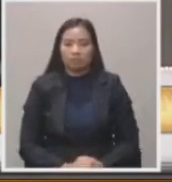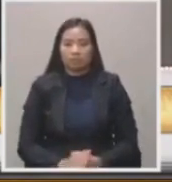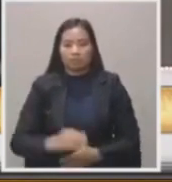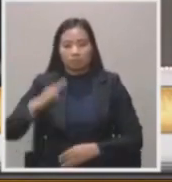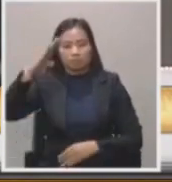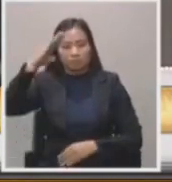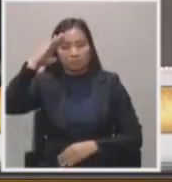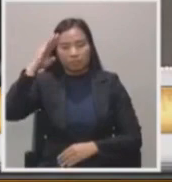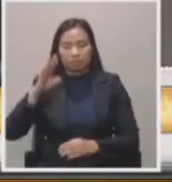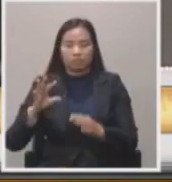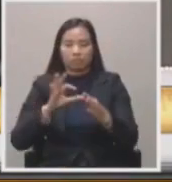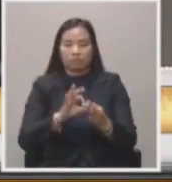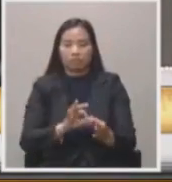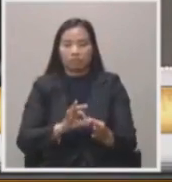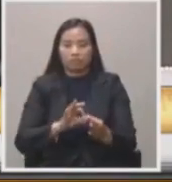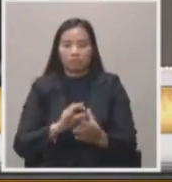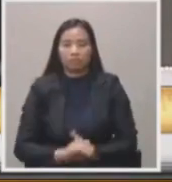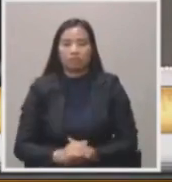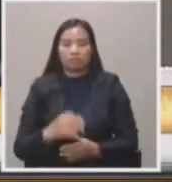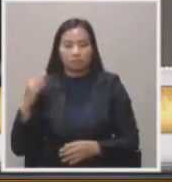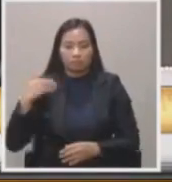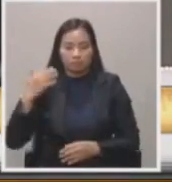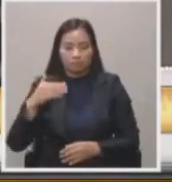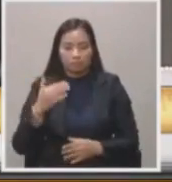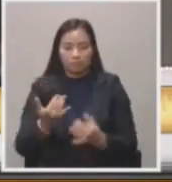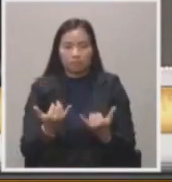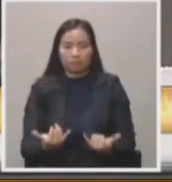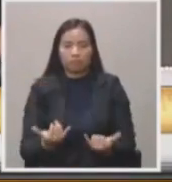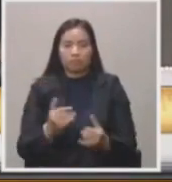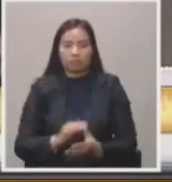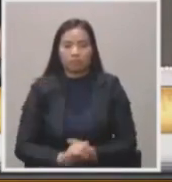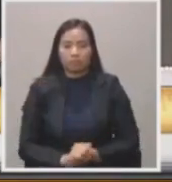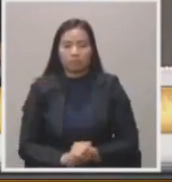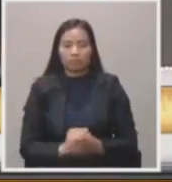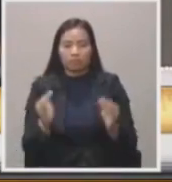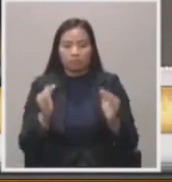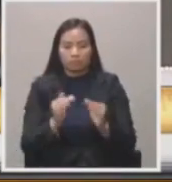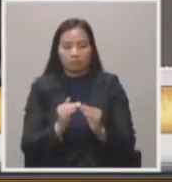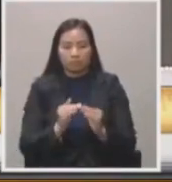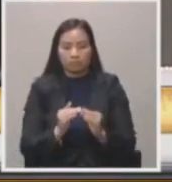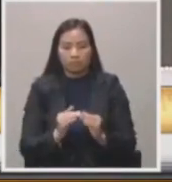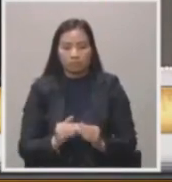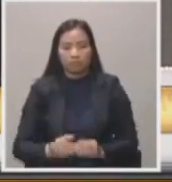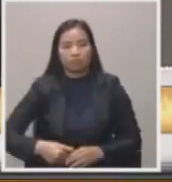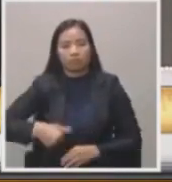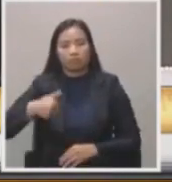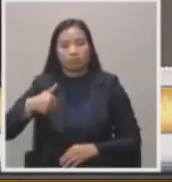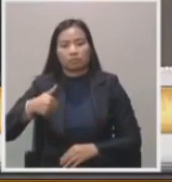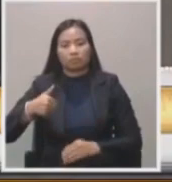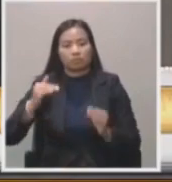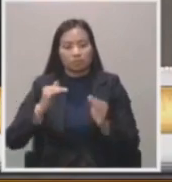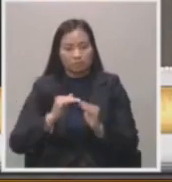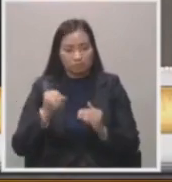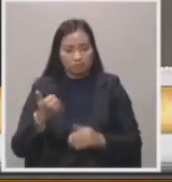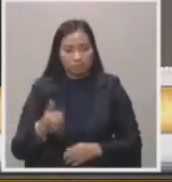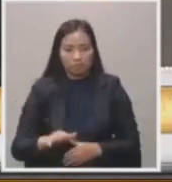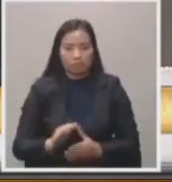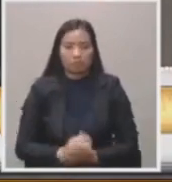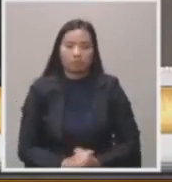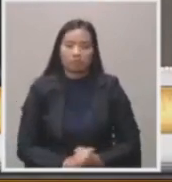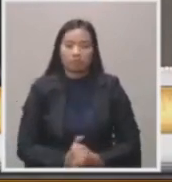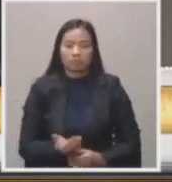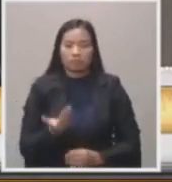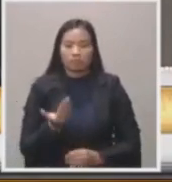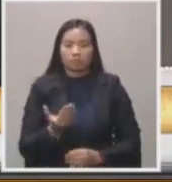องทัพเข้ามามีส่วนเกี่ยวข้องแต่มาถึงวันนี้ผมไม่แน่ใจว่าสิ่งเหล่านั้นเกิดขึ้นหรือยังหรือเกิดขึ้นได้หรือไม่ผมเชื่